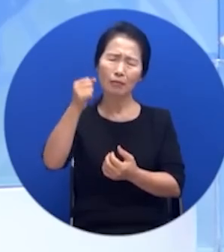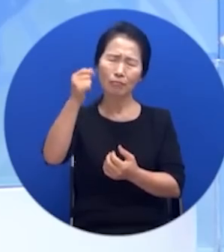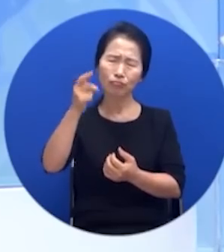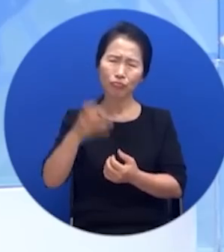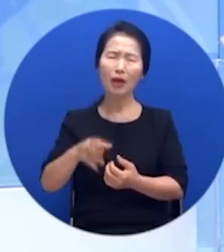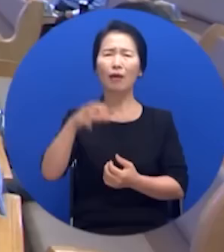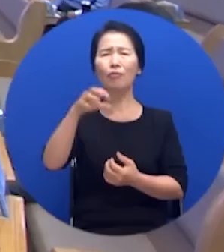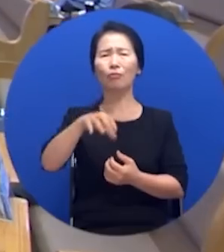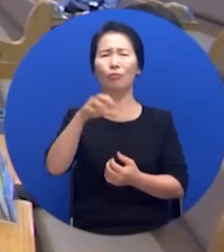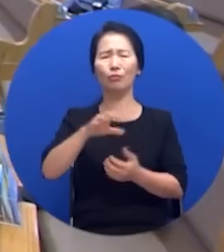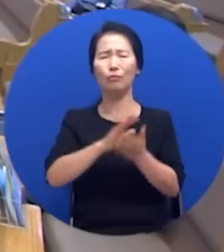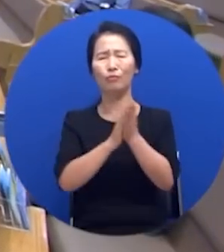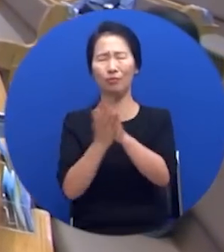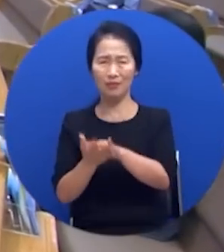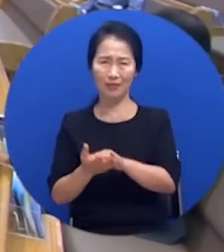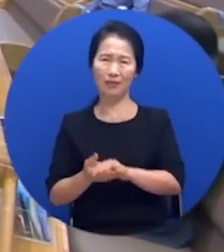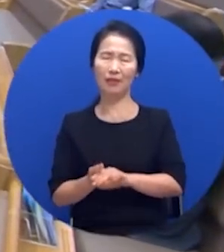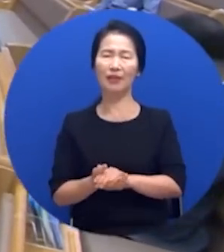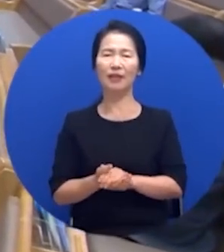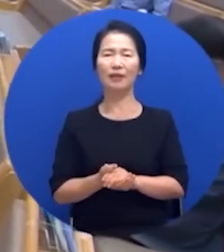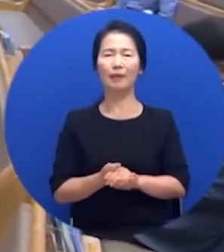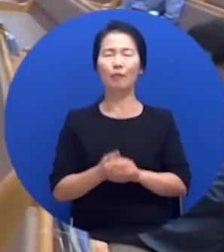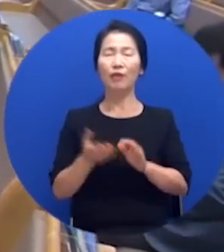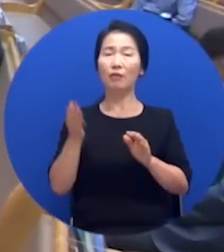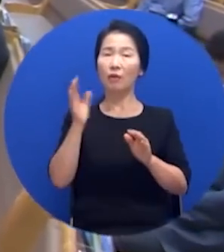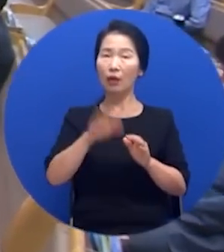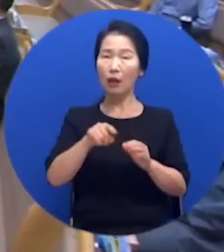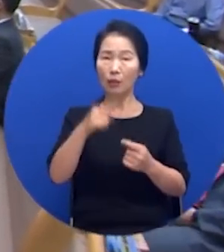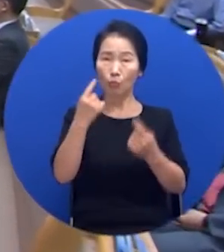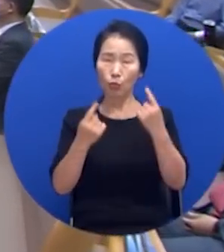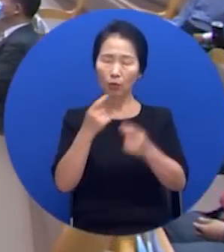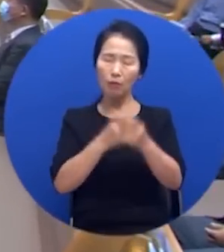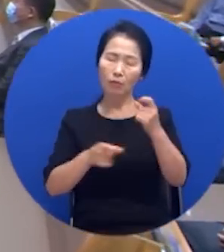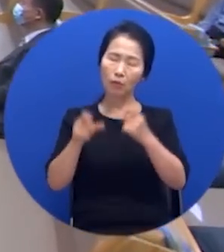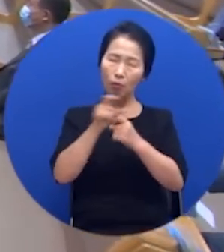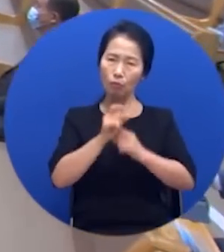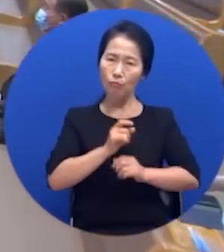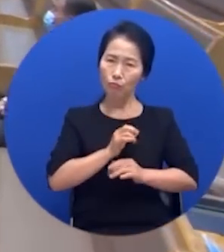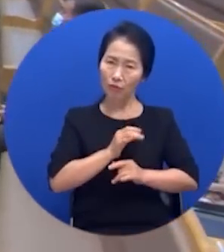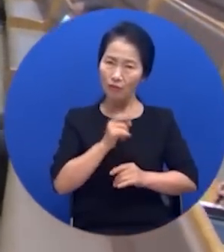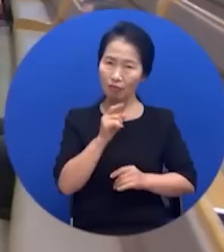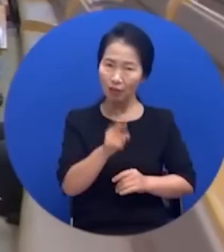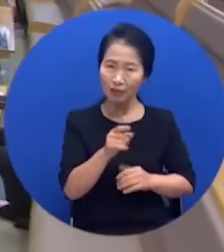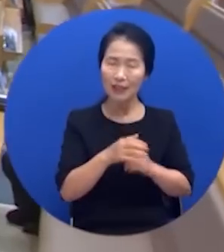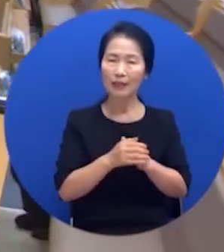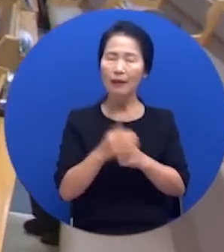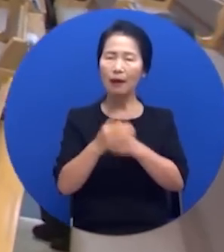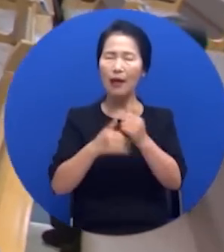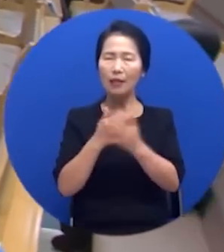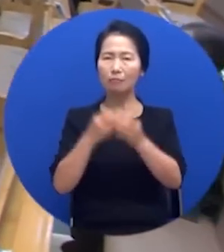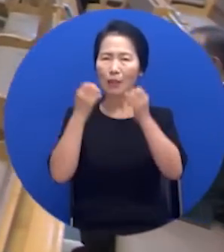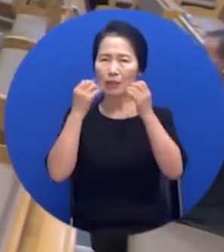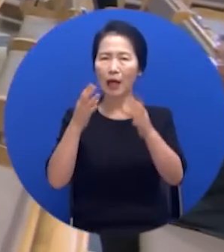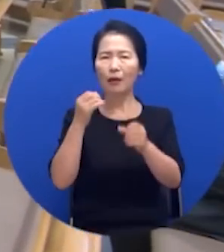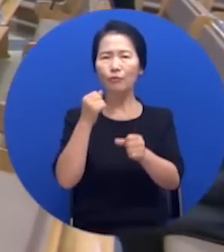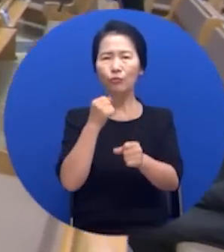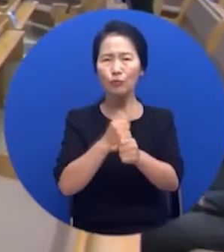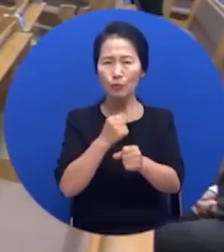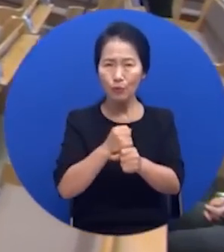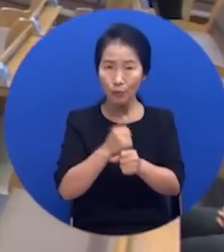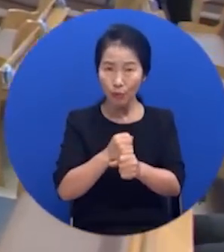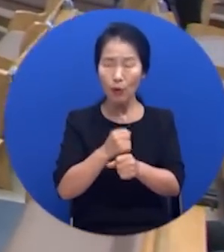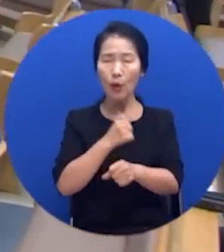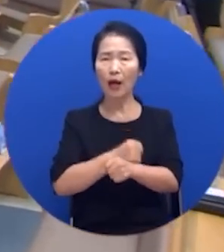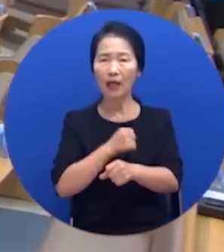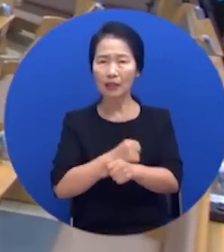현장이 되어버렸습니다. 그러나 이보다 더 무서운 것은 하나님의 창조하신 성의